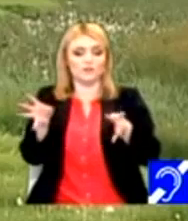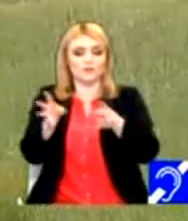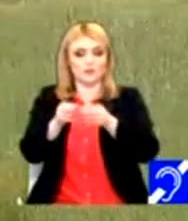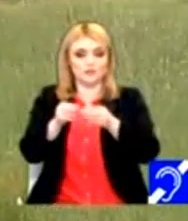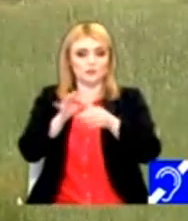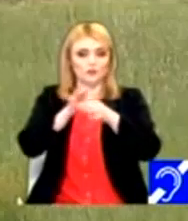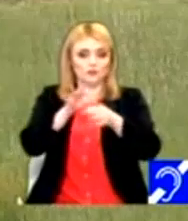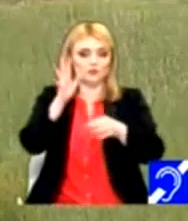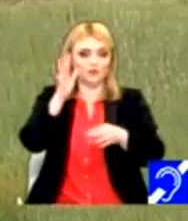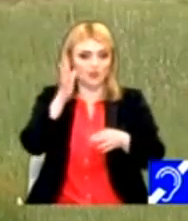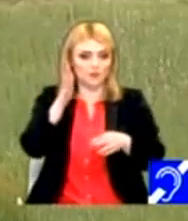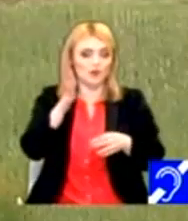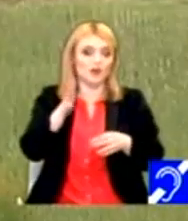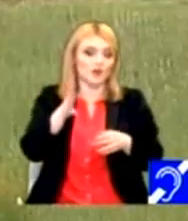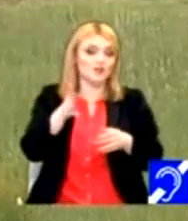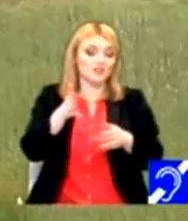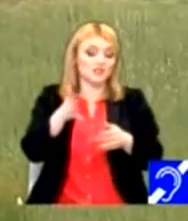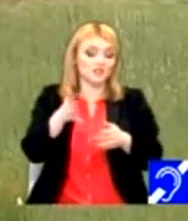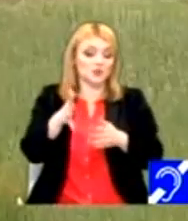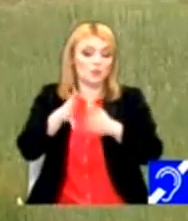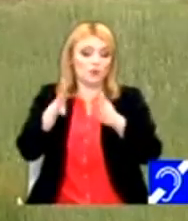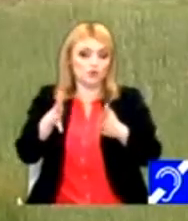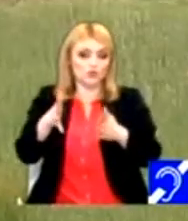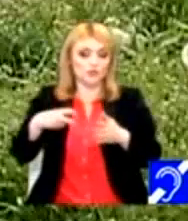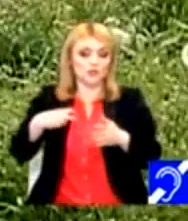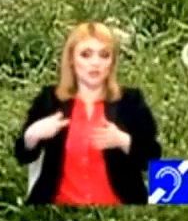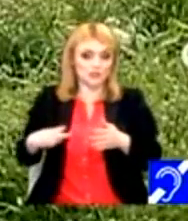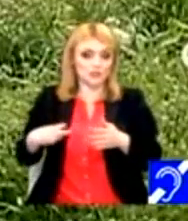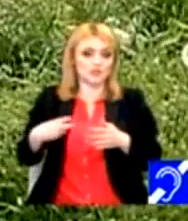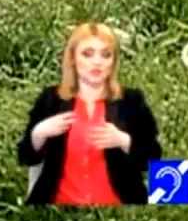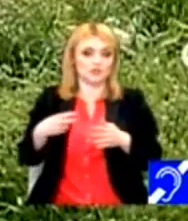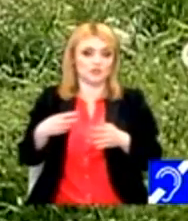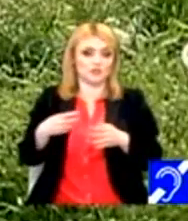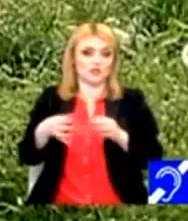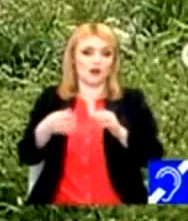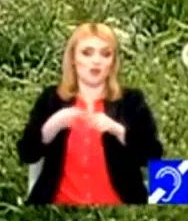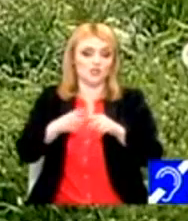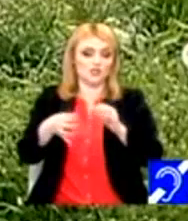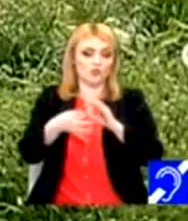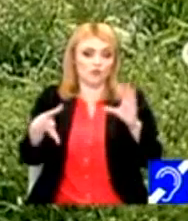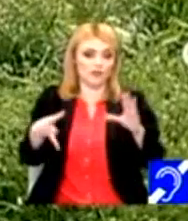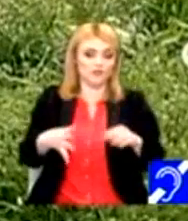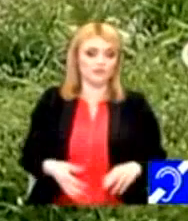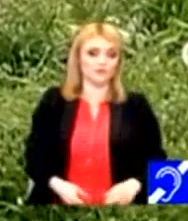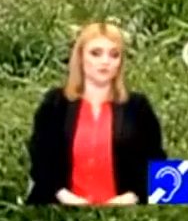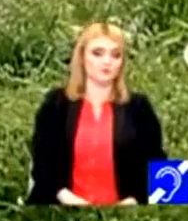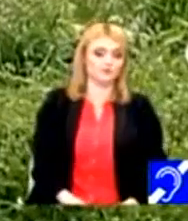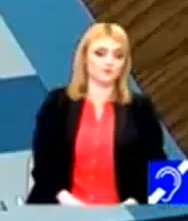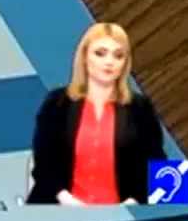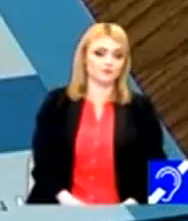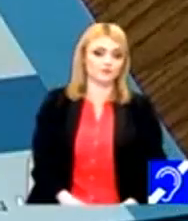urmare adresării acestor politicieni, legea este declarată, este suspendată.